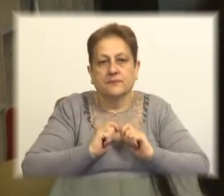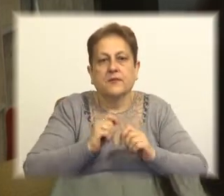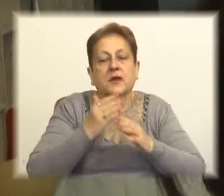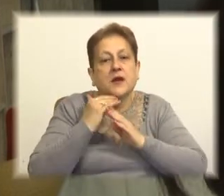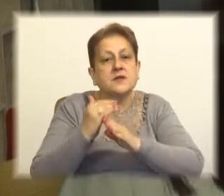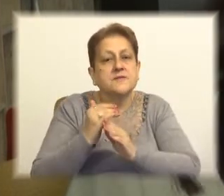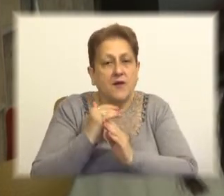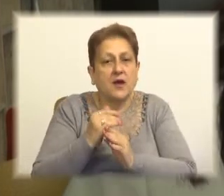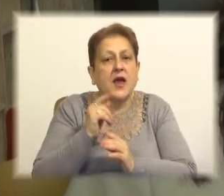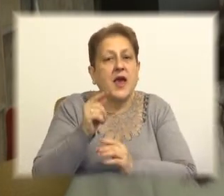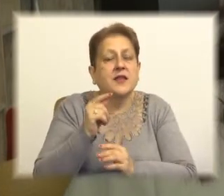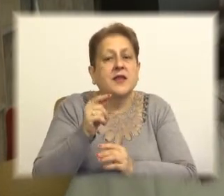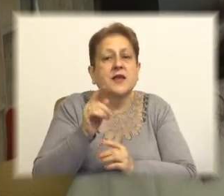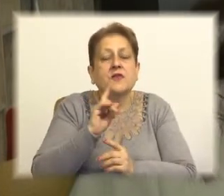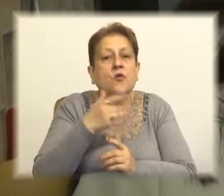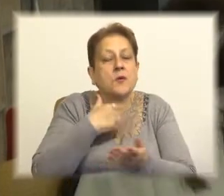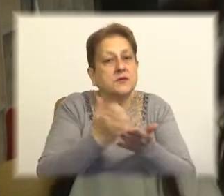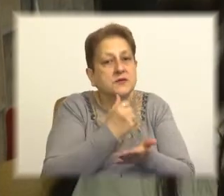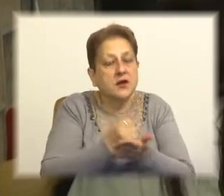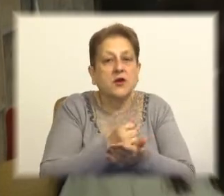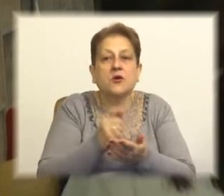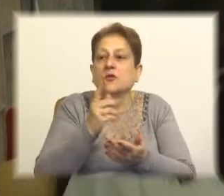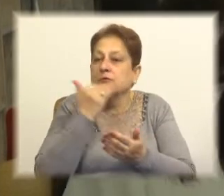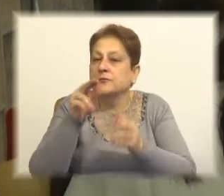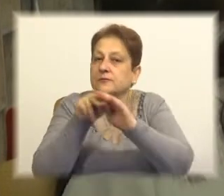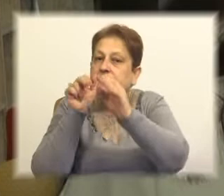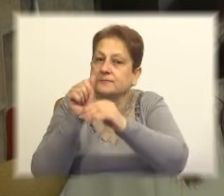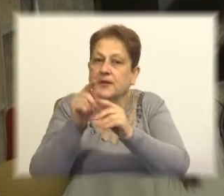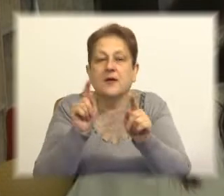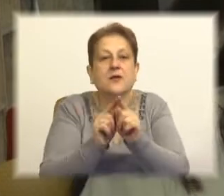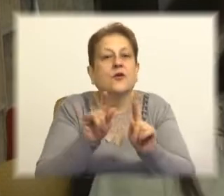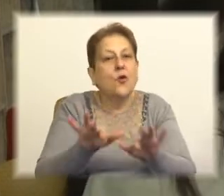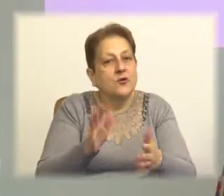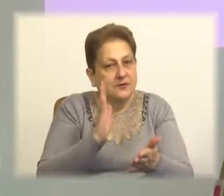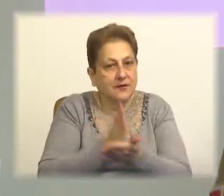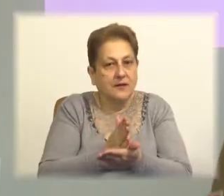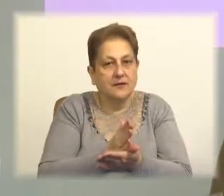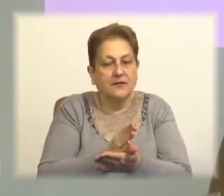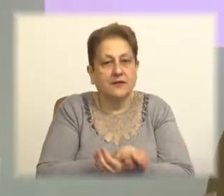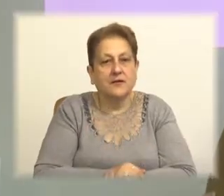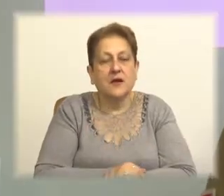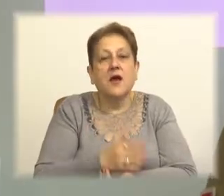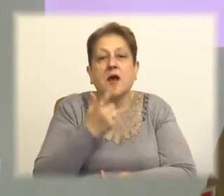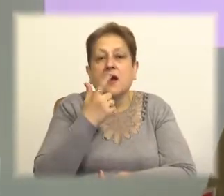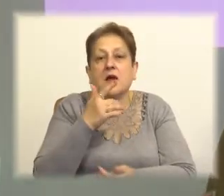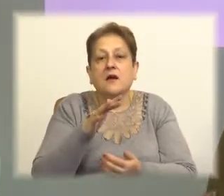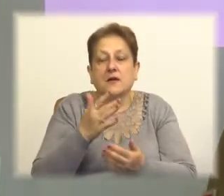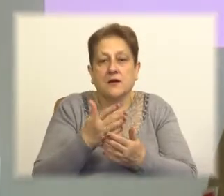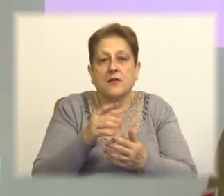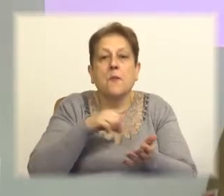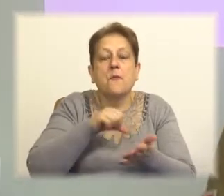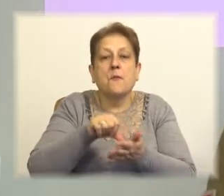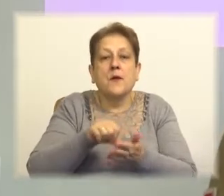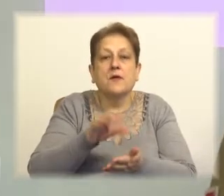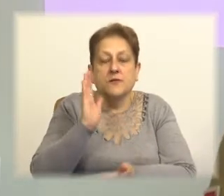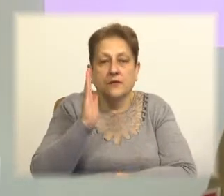կիսվենք այն գիտելիքները, որը մենք ենք ձեռք բերել, ու ինչի՞ չնայev տեսնենք, թե իրենք տեղում ինչպիսի գործնություն են ծավալում։ Իրենք կարևորագույն կոչս մասնակցած կլինի,